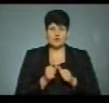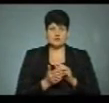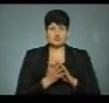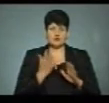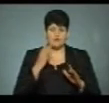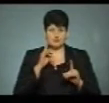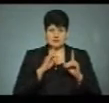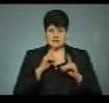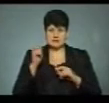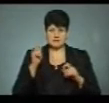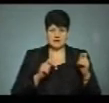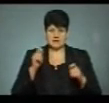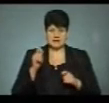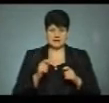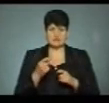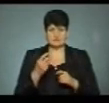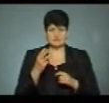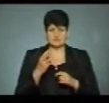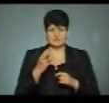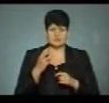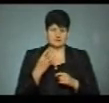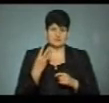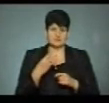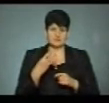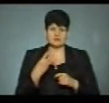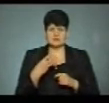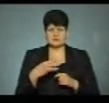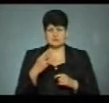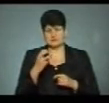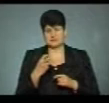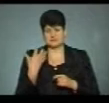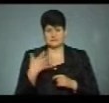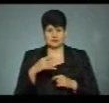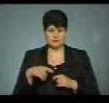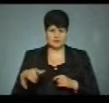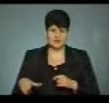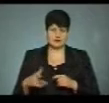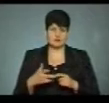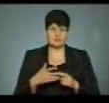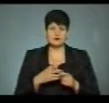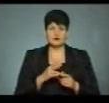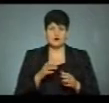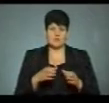сесію облради приїхали близько 500 людей з Миколинецької громади. Там була і наша кореспондентка Богдана Сарабун.